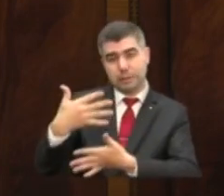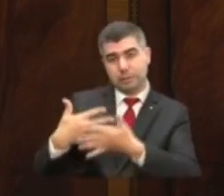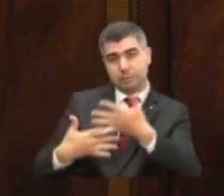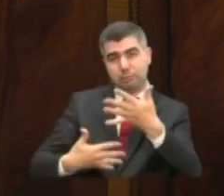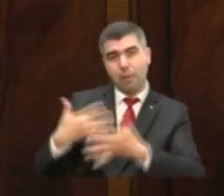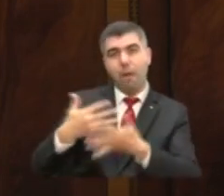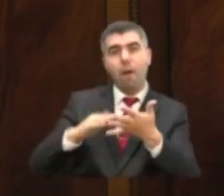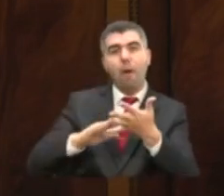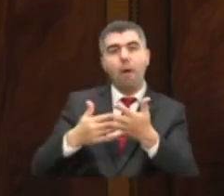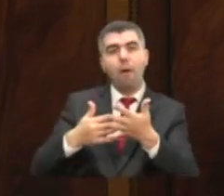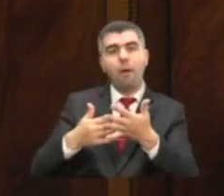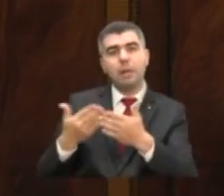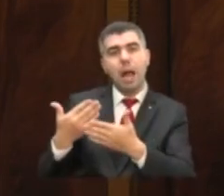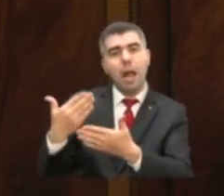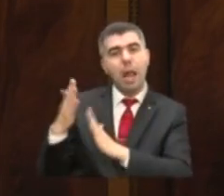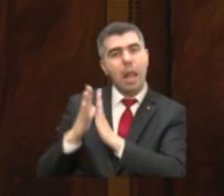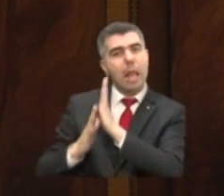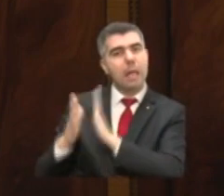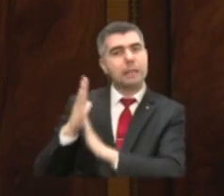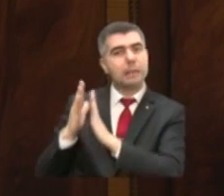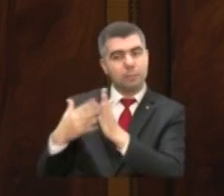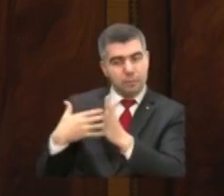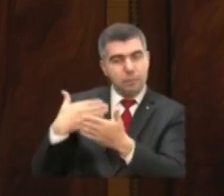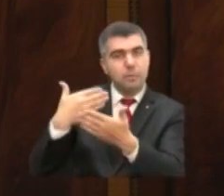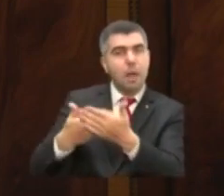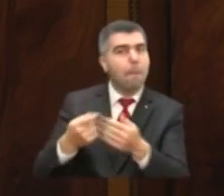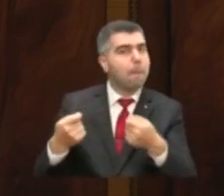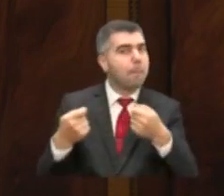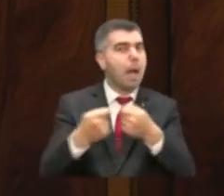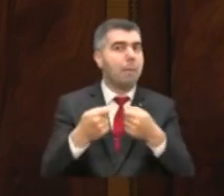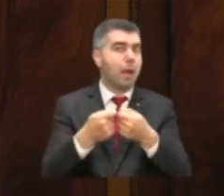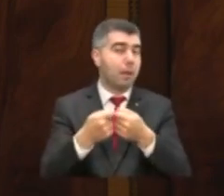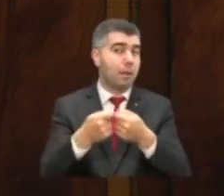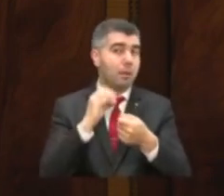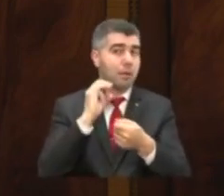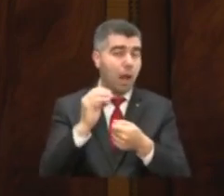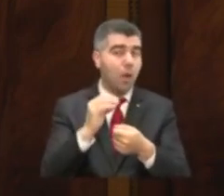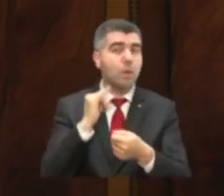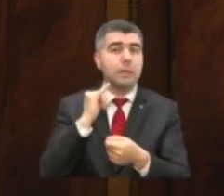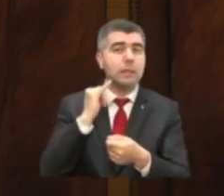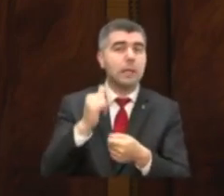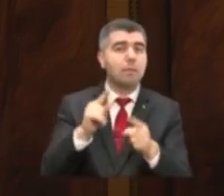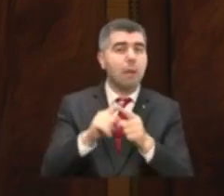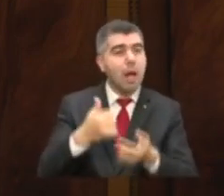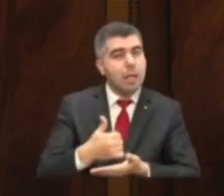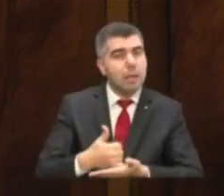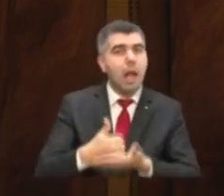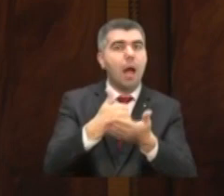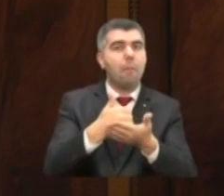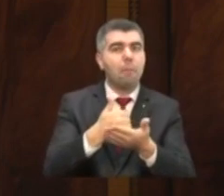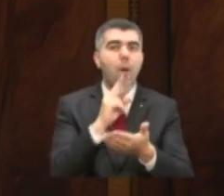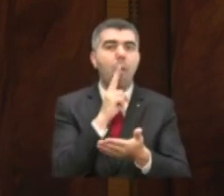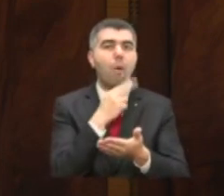اللي ضمن انشغالات الحكومة، وأتت الخطب الملكية الأخيرة لتدعم العمل الحكومي في هذا